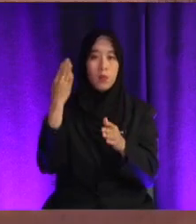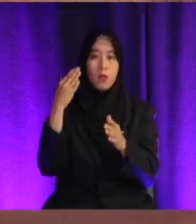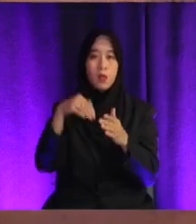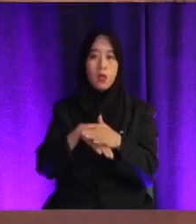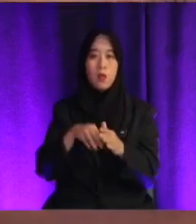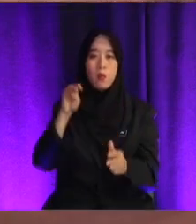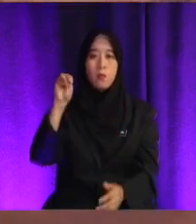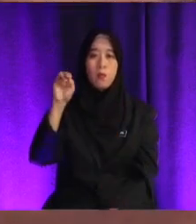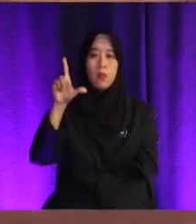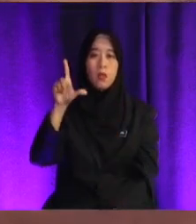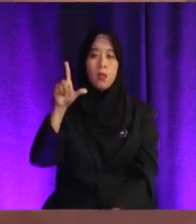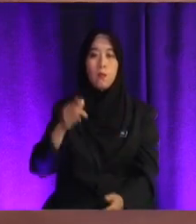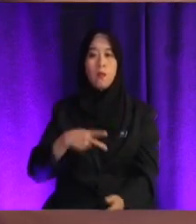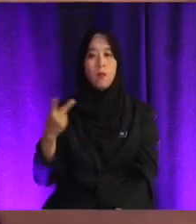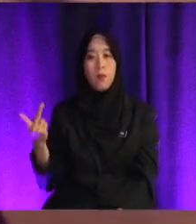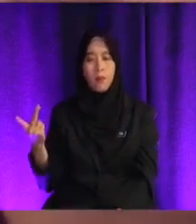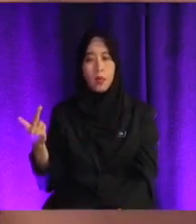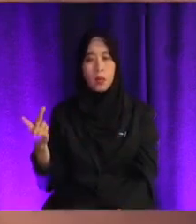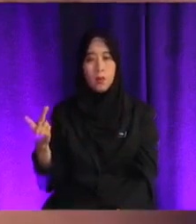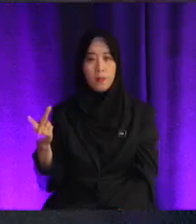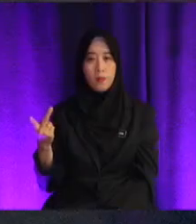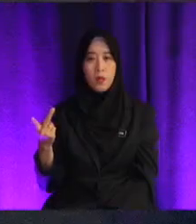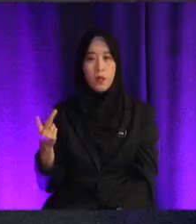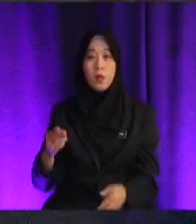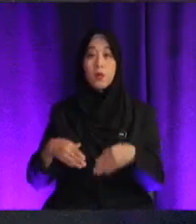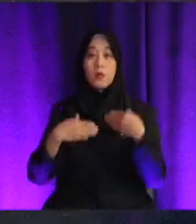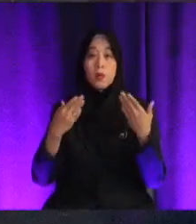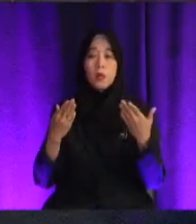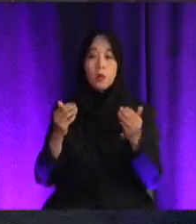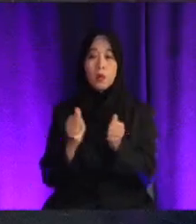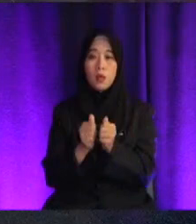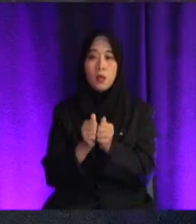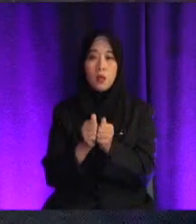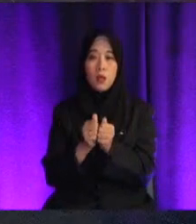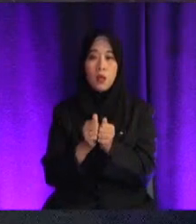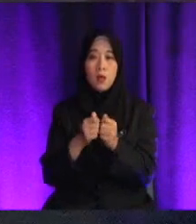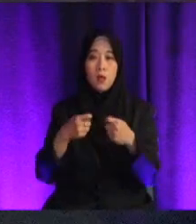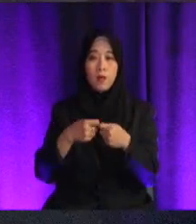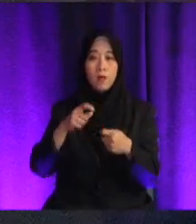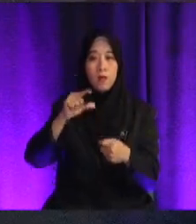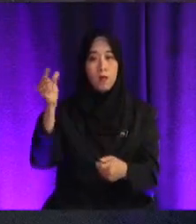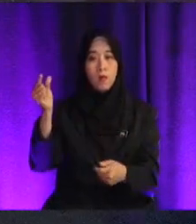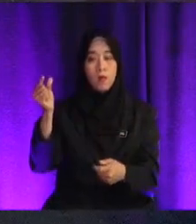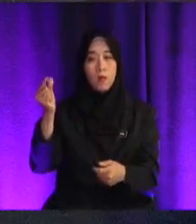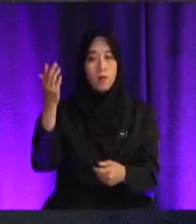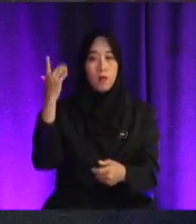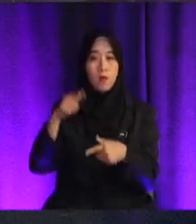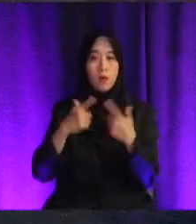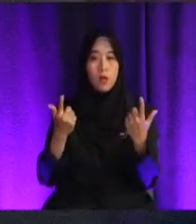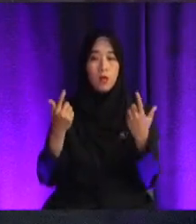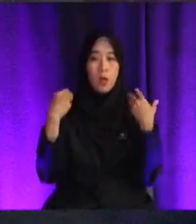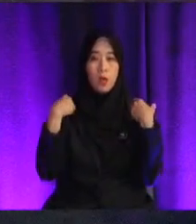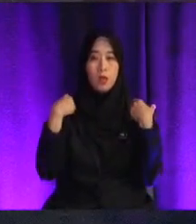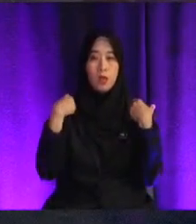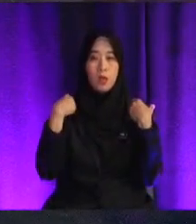Oh, okey. Baik. Bagaimana dengan fuse cartridge yang lain cikgu? Sebab saya tengok dekat ni ada kepala plug dah terbuka